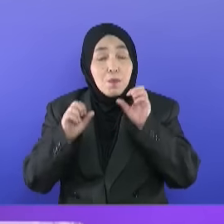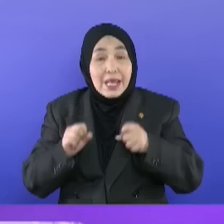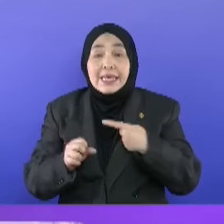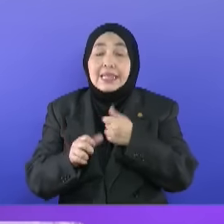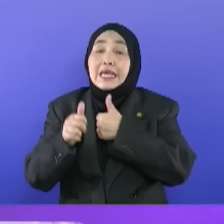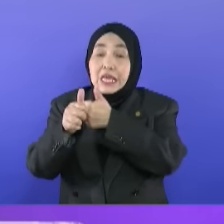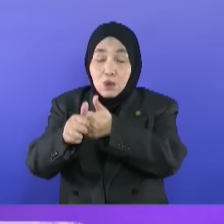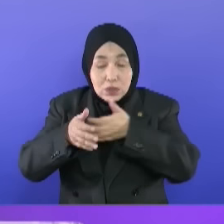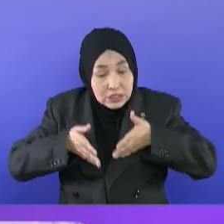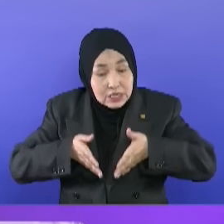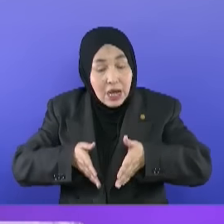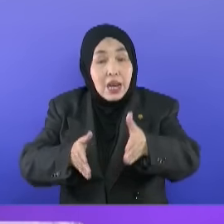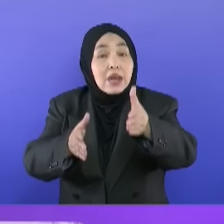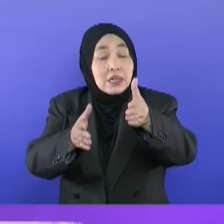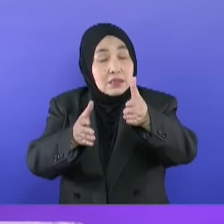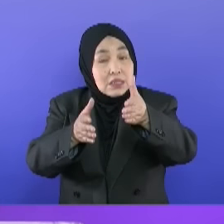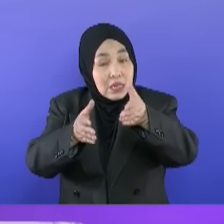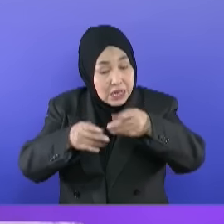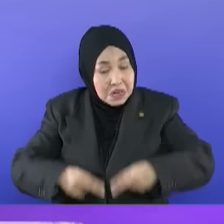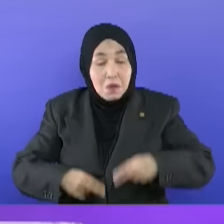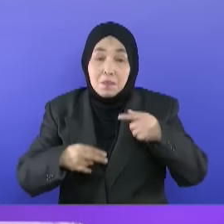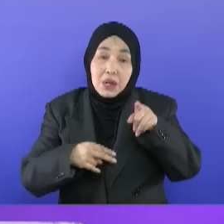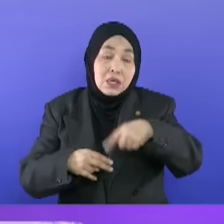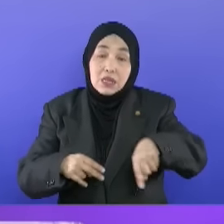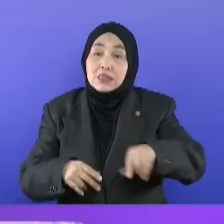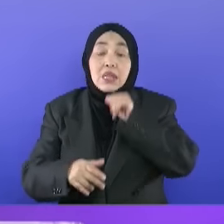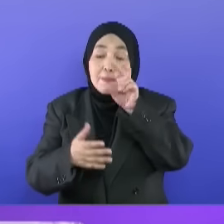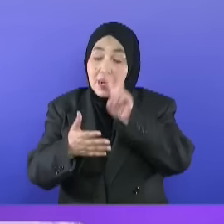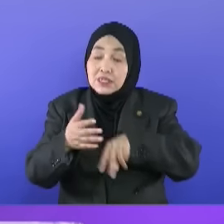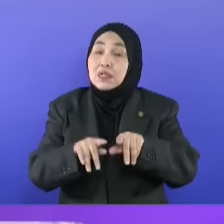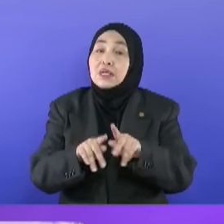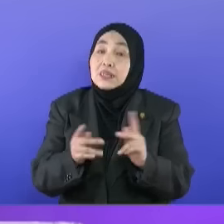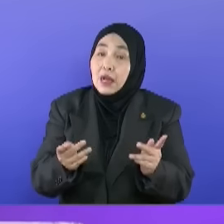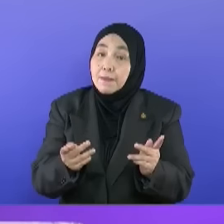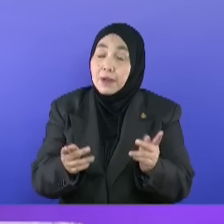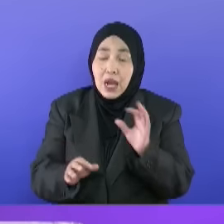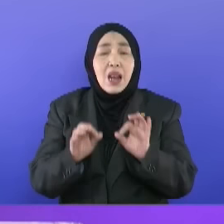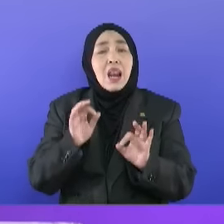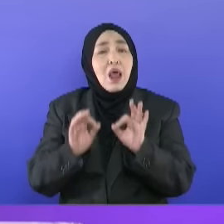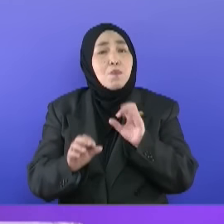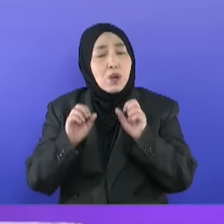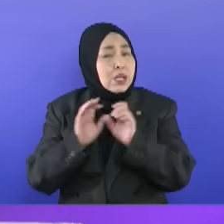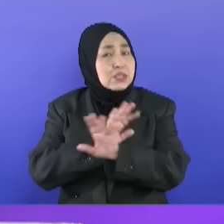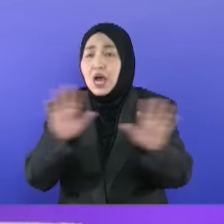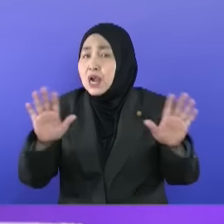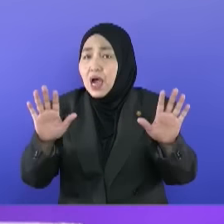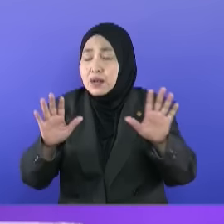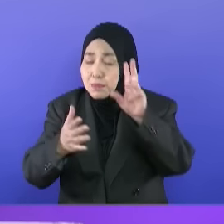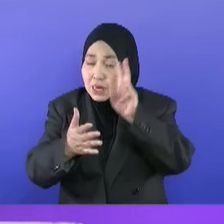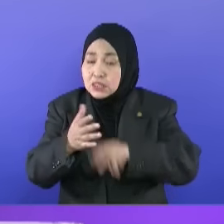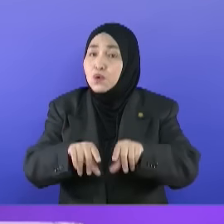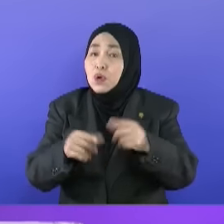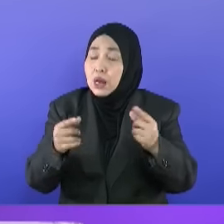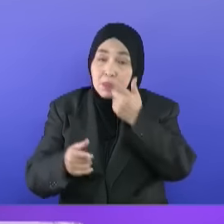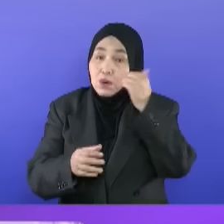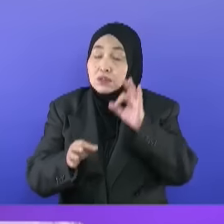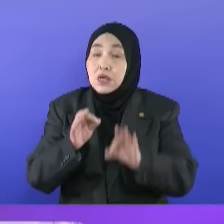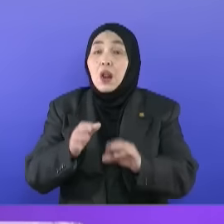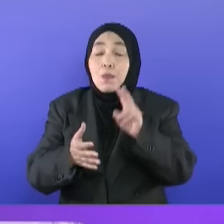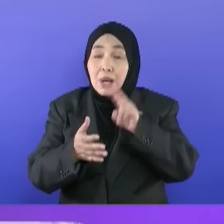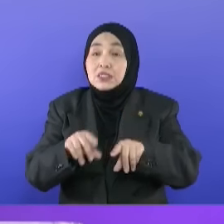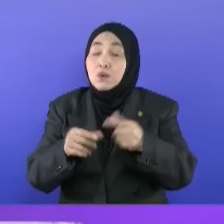ikut jalan hidup mereka. Apa salah satu jalan hidup mereka? Mereka tak baca kitab. Ha ya. Kalau boleh jangan baca Quran. Pasal kalau baca Quran